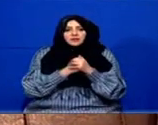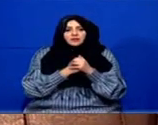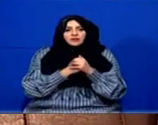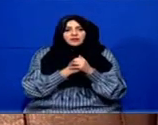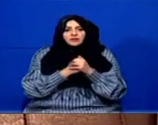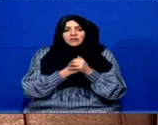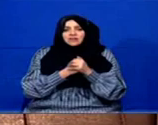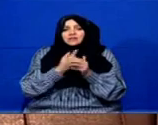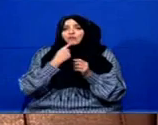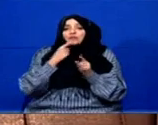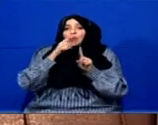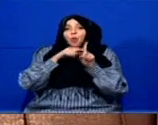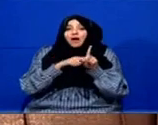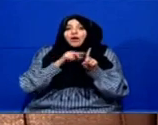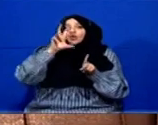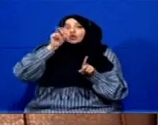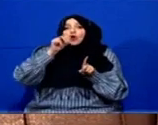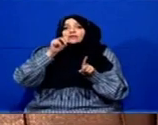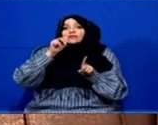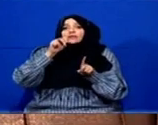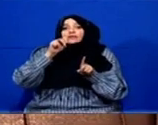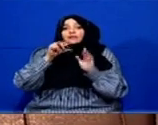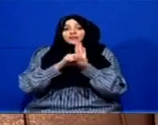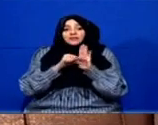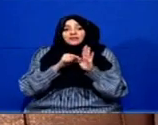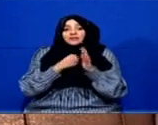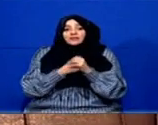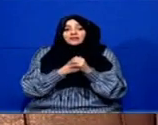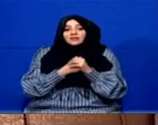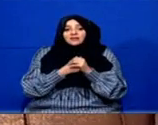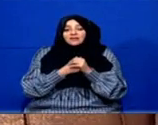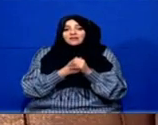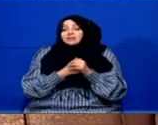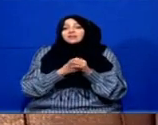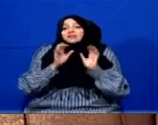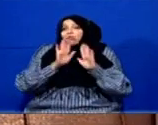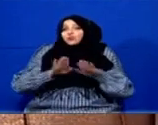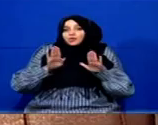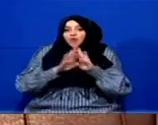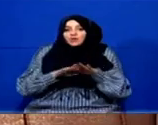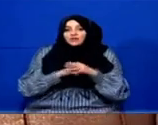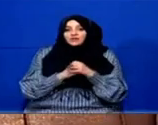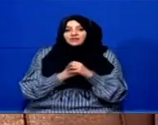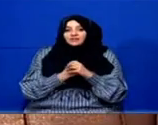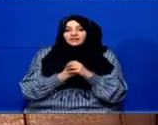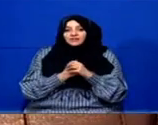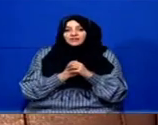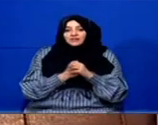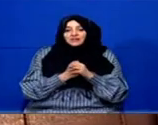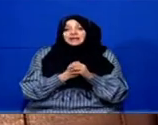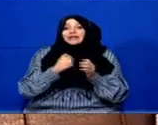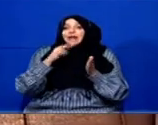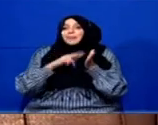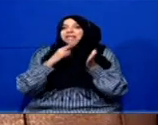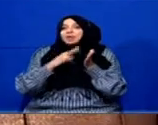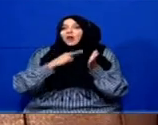30 ايه يعني في العام عندك 365 ايه يا ساعدك يعني هكذا وهكذا ابتكرر